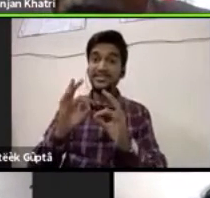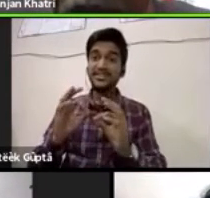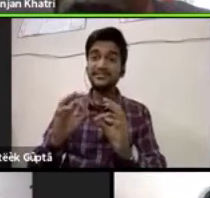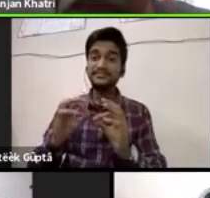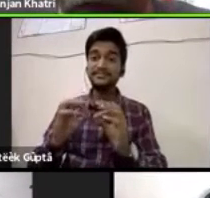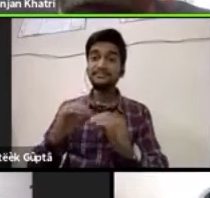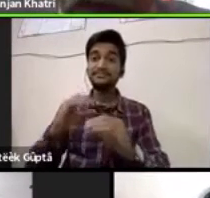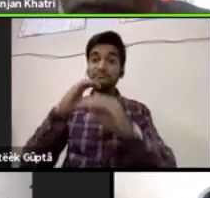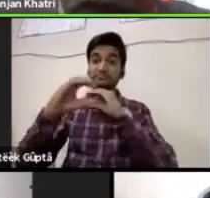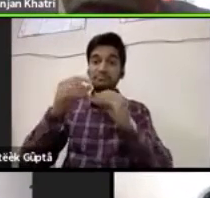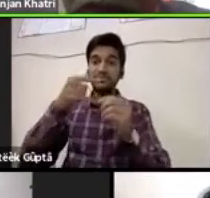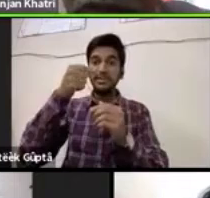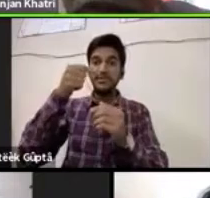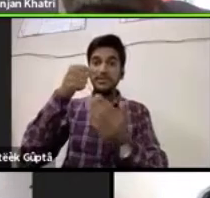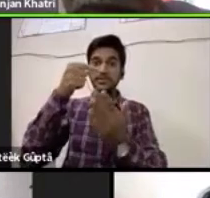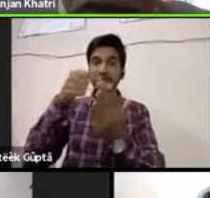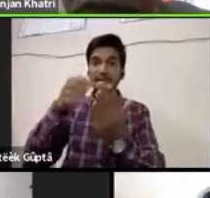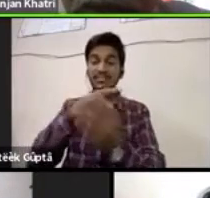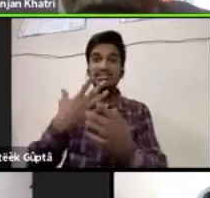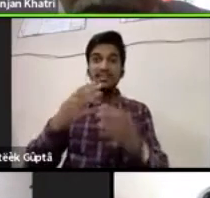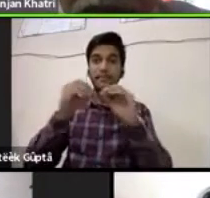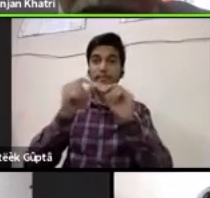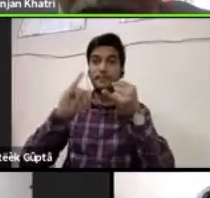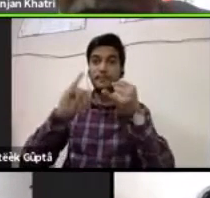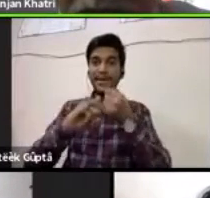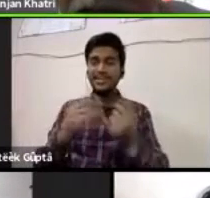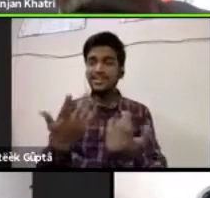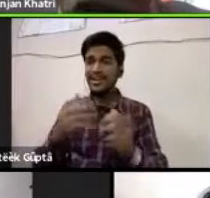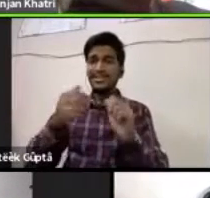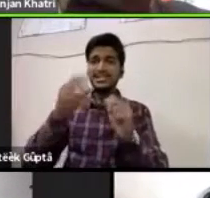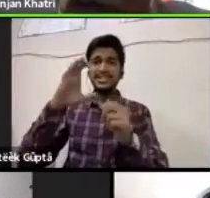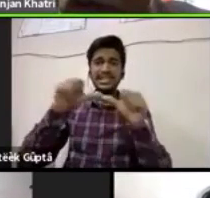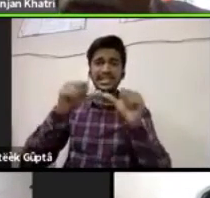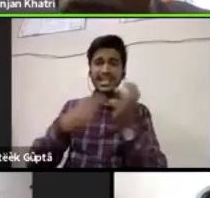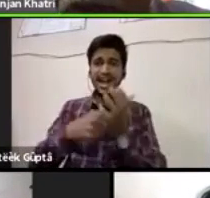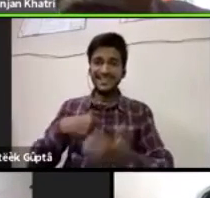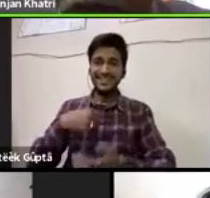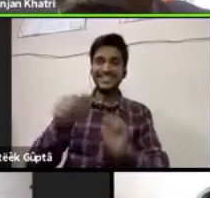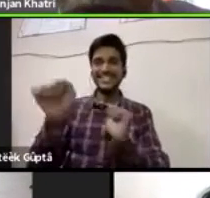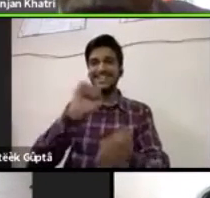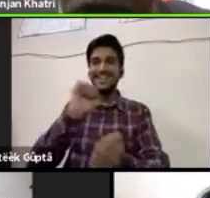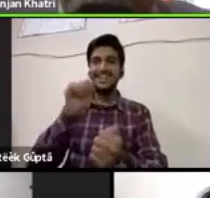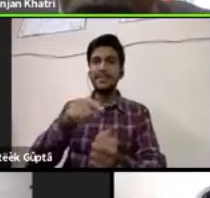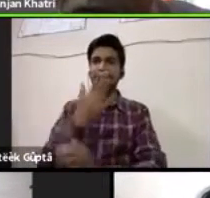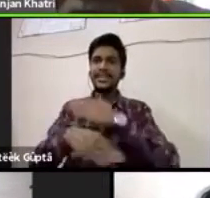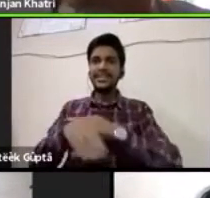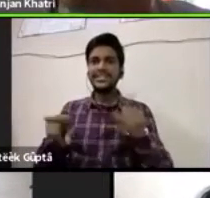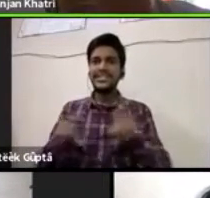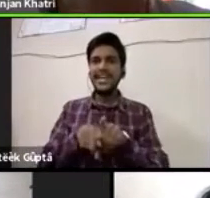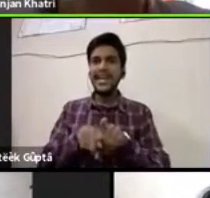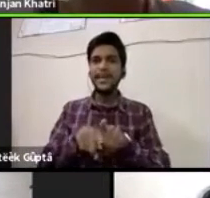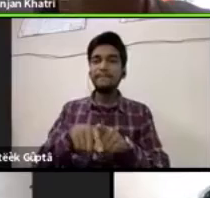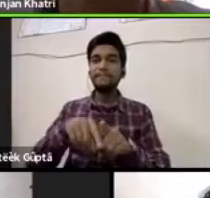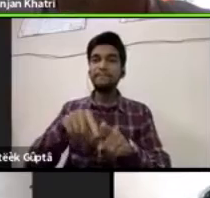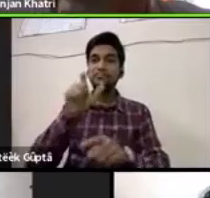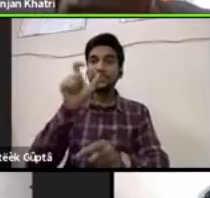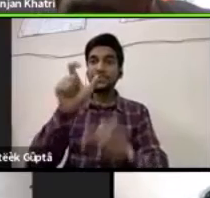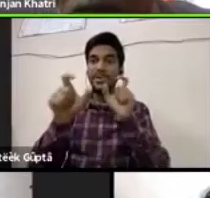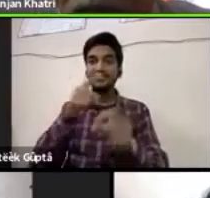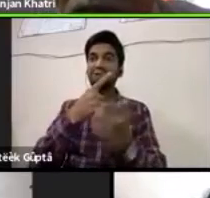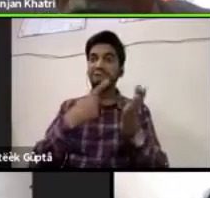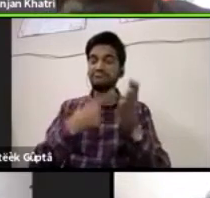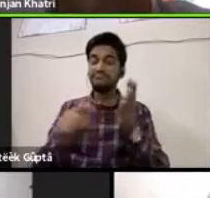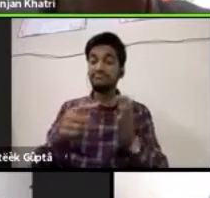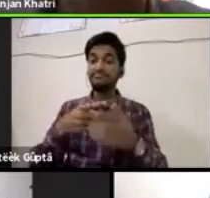perspective दिखाया कि जो बस में जाते हैं, कार में जाते हैं, सब दिव्यांग है। और आपने ये भी सही कहा कि